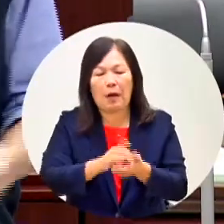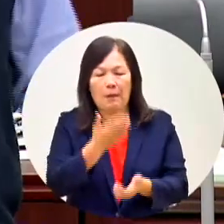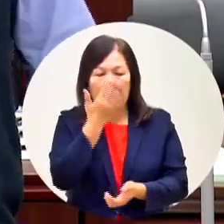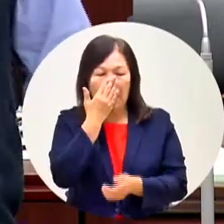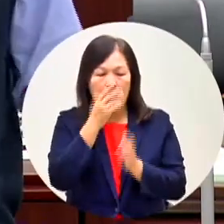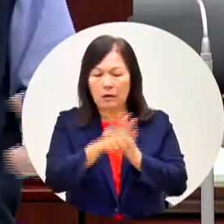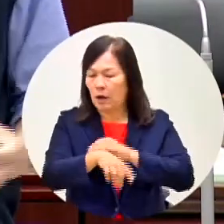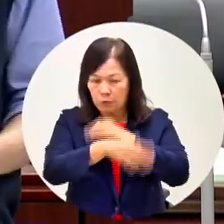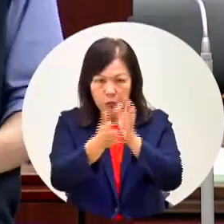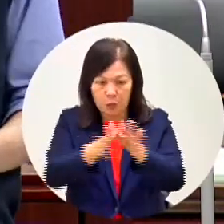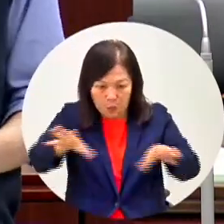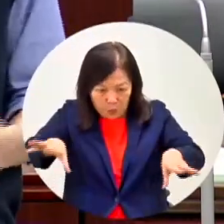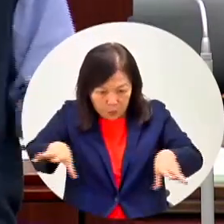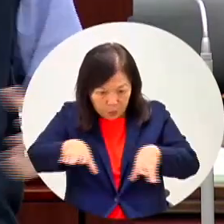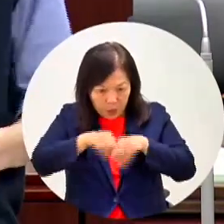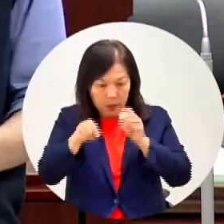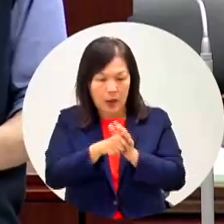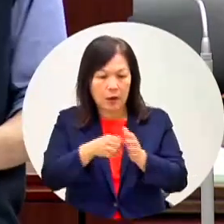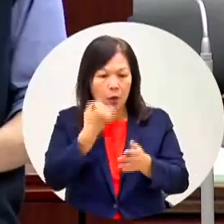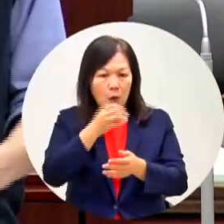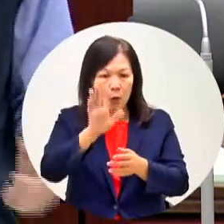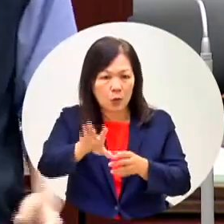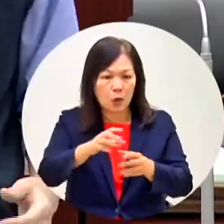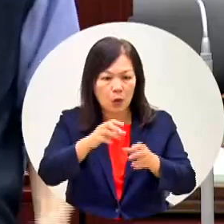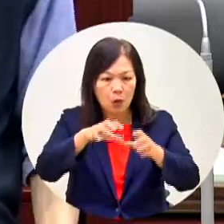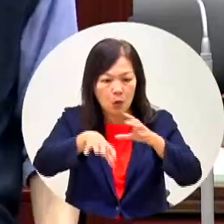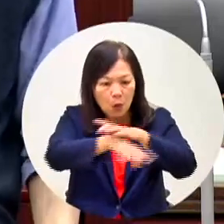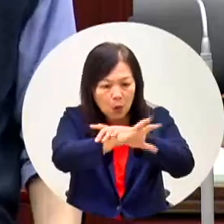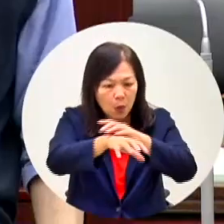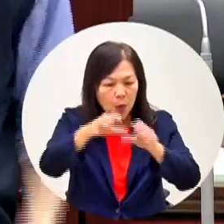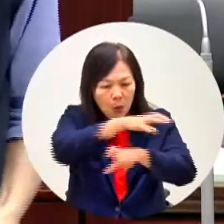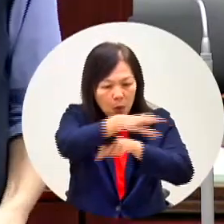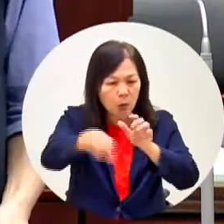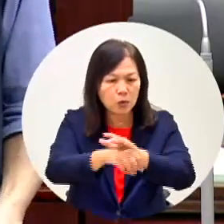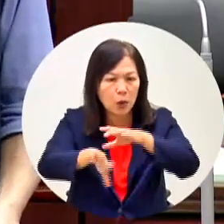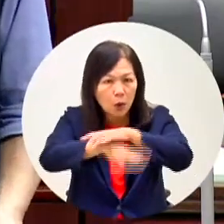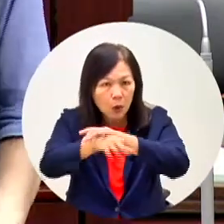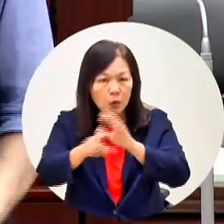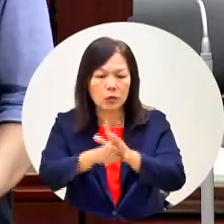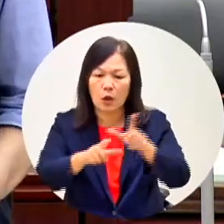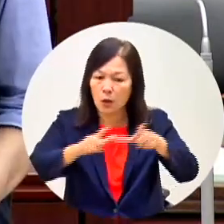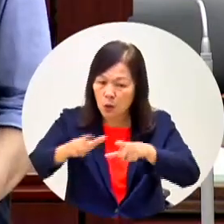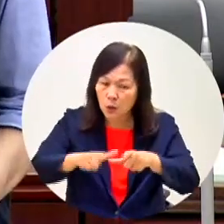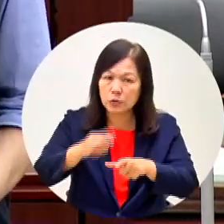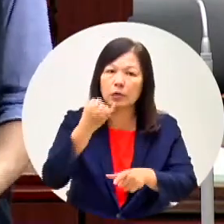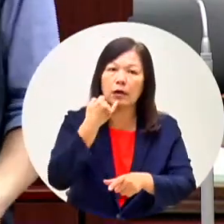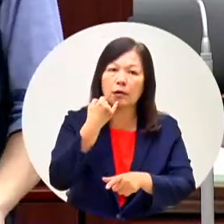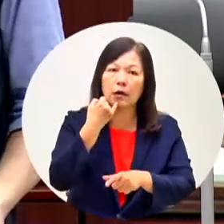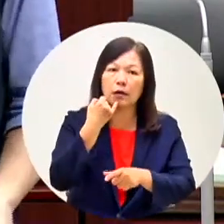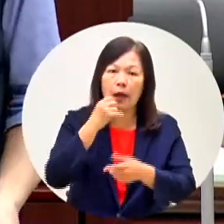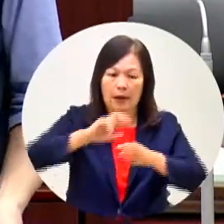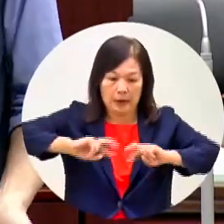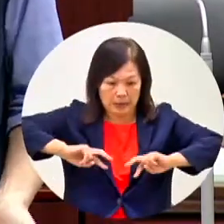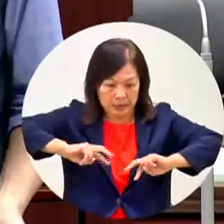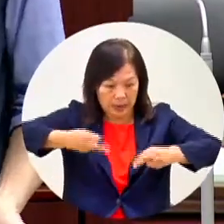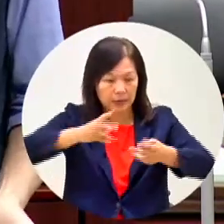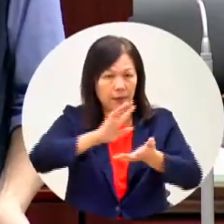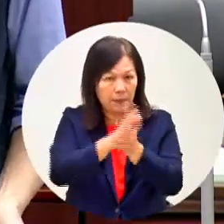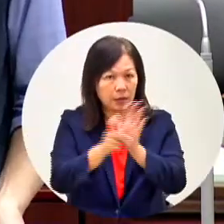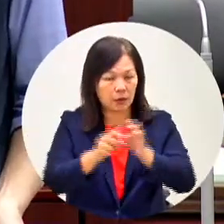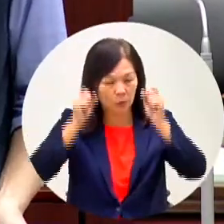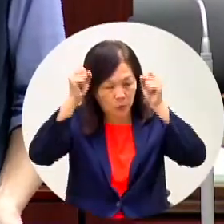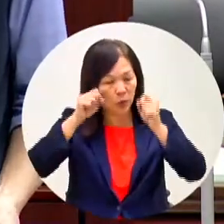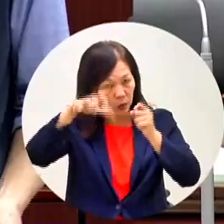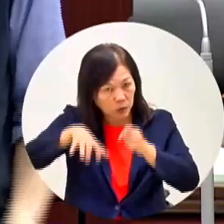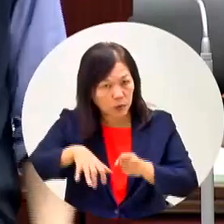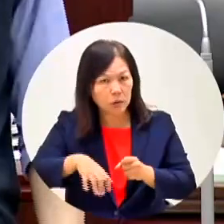馆？到底有多少的公园，多少的空间可以把它改装成所谓的运动中心，或者达到它那个运动中心那样的